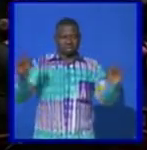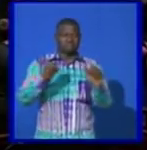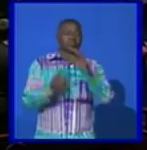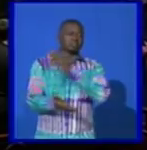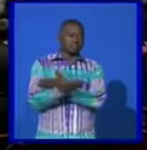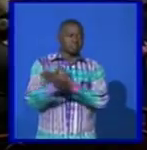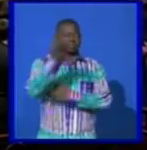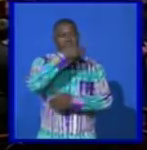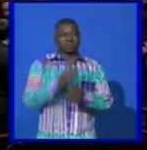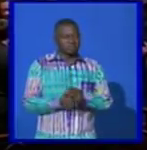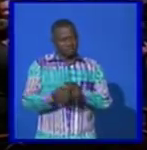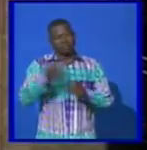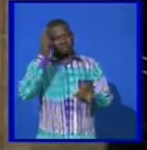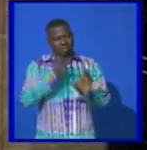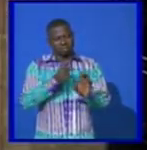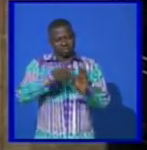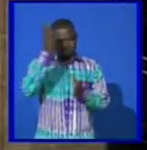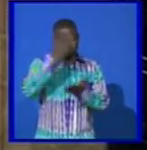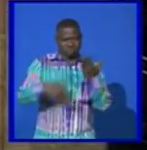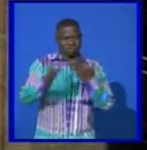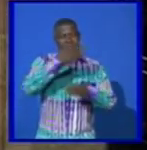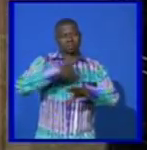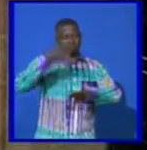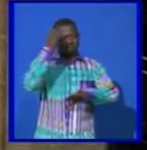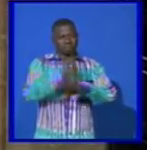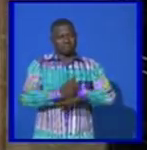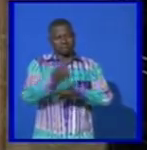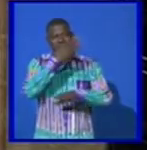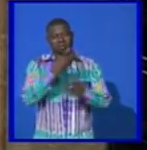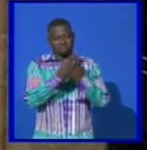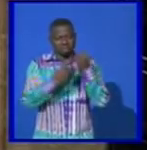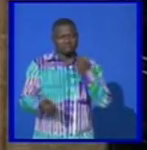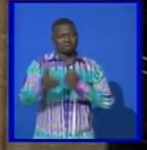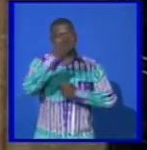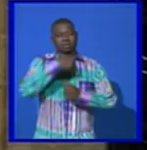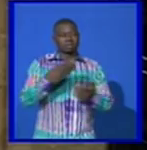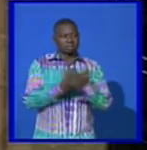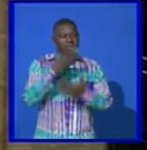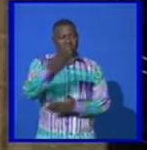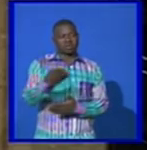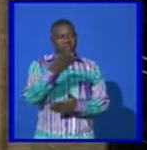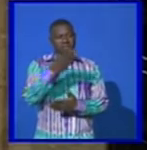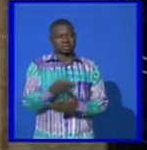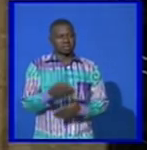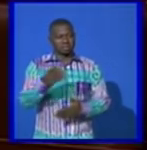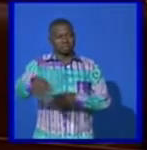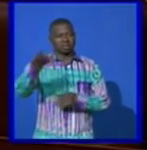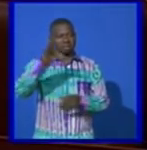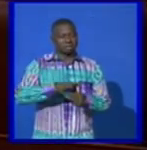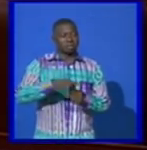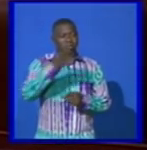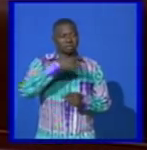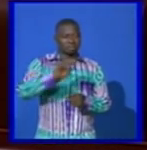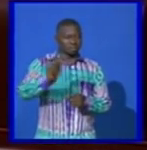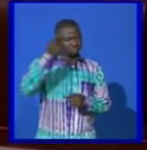des administrations fédérales des États-Unis en l'absence de budget de fonctionnement voté. Un shutdown plus que jamais politique. Donald Trump